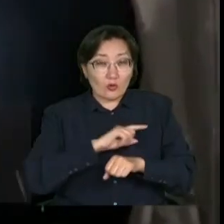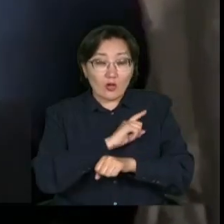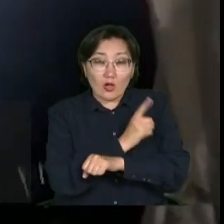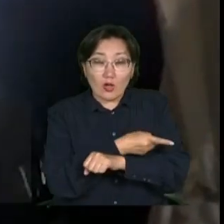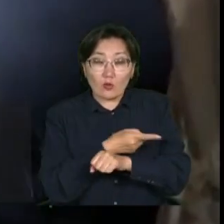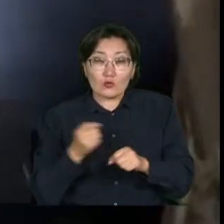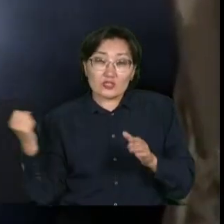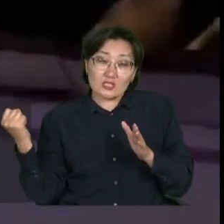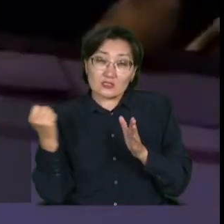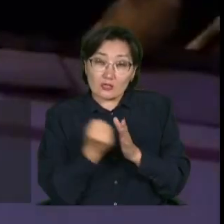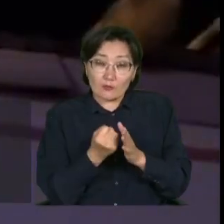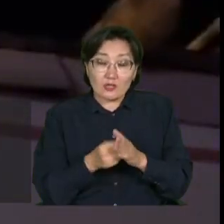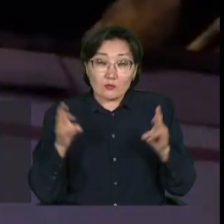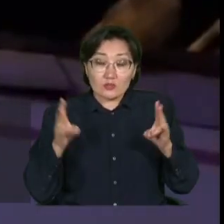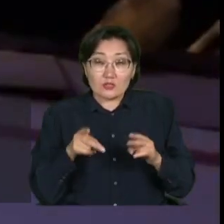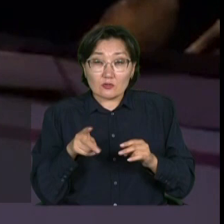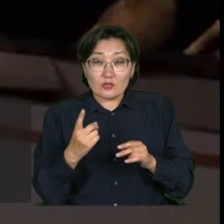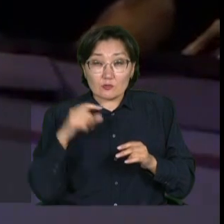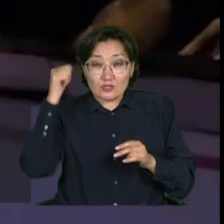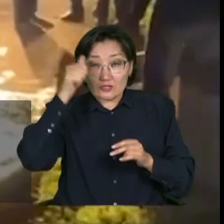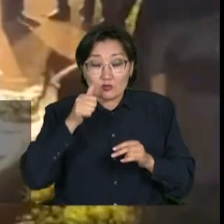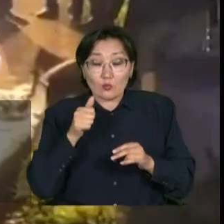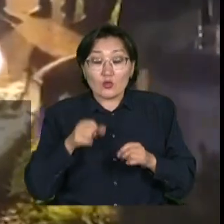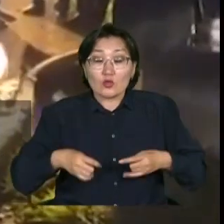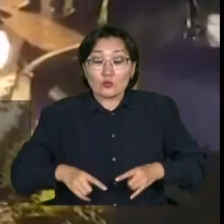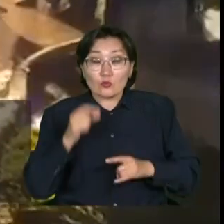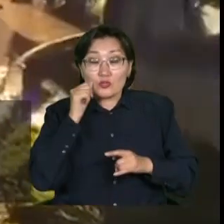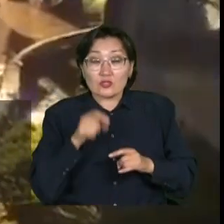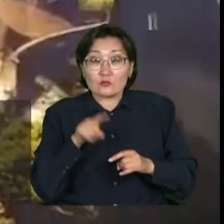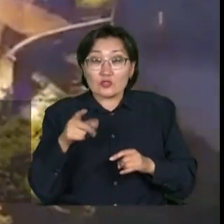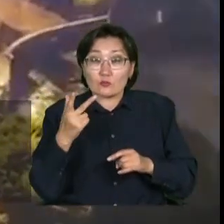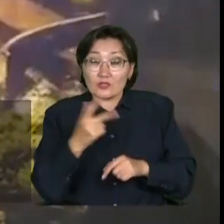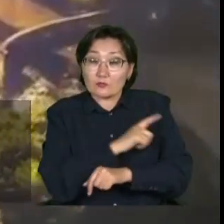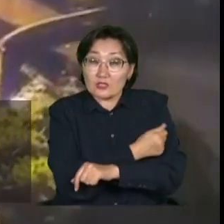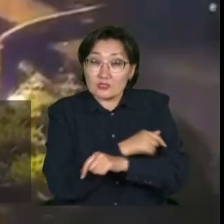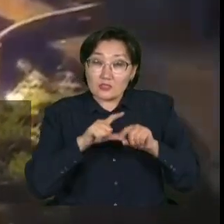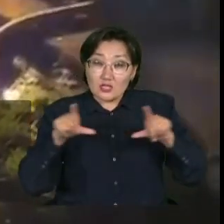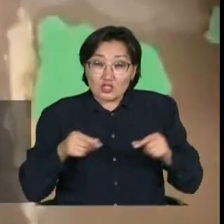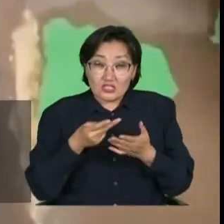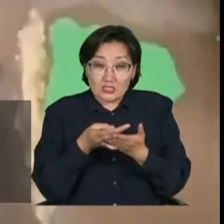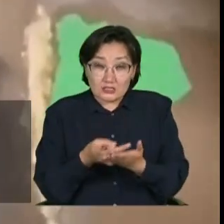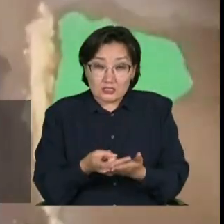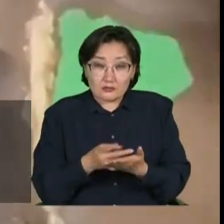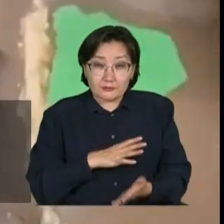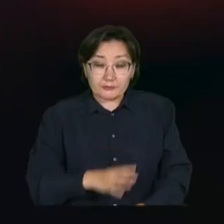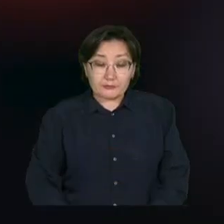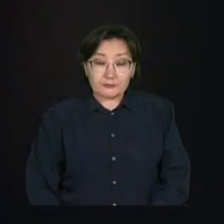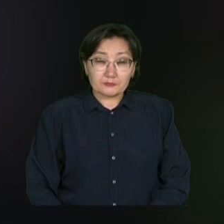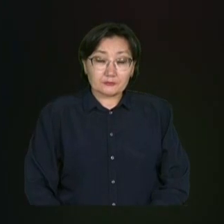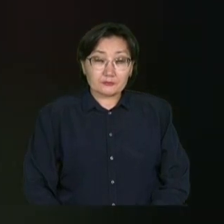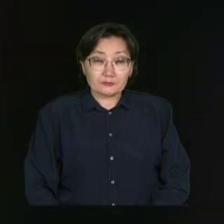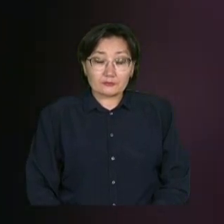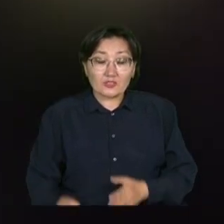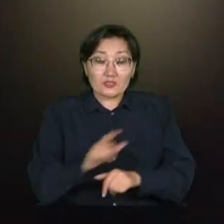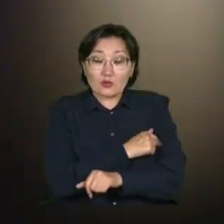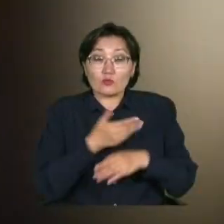түсіп зақымдалған. 2001 жылы туған азамат қазір нөмірі үшінші көпбейінді қалалық ауруханада жатыр. Жедел